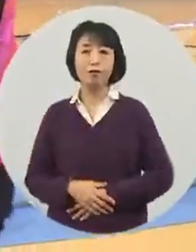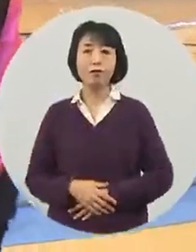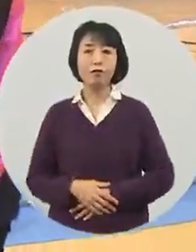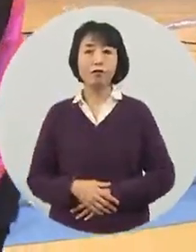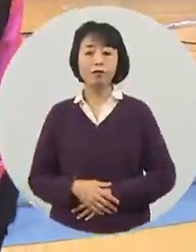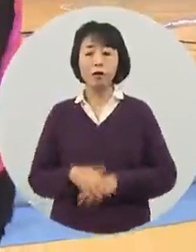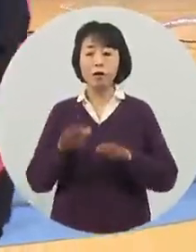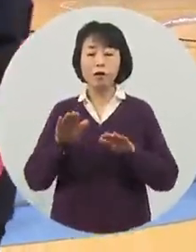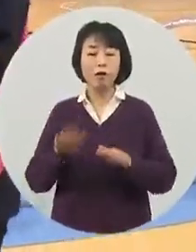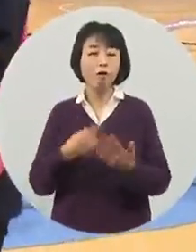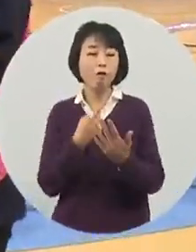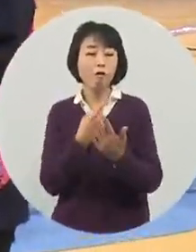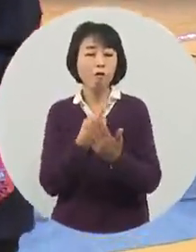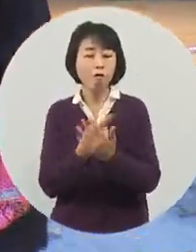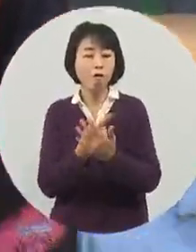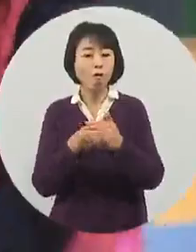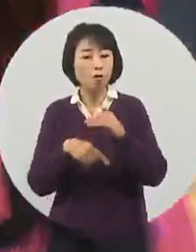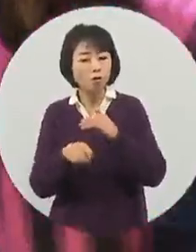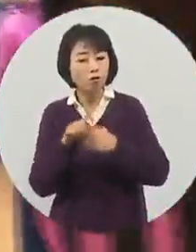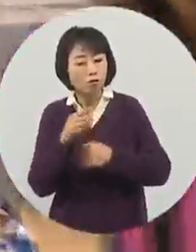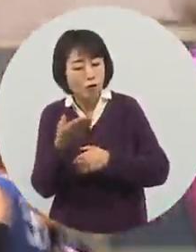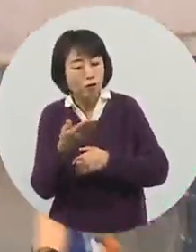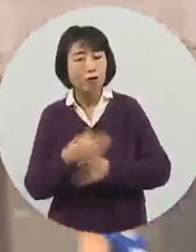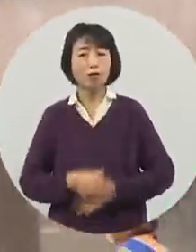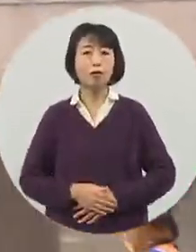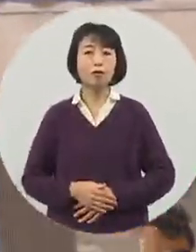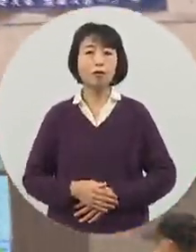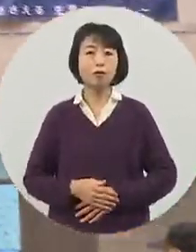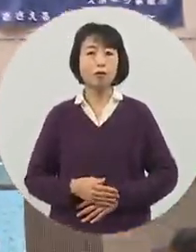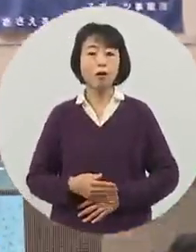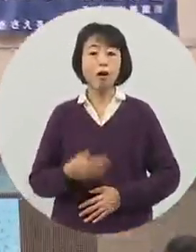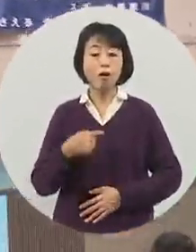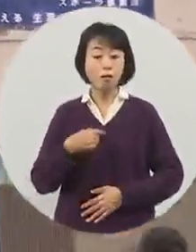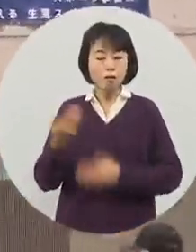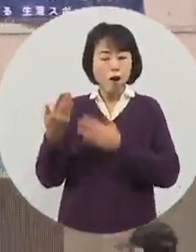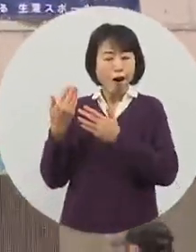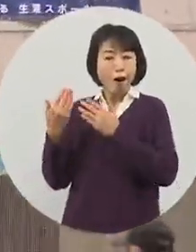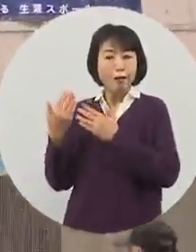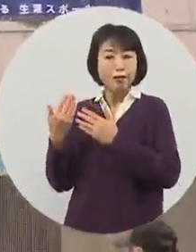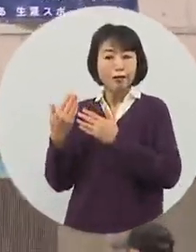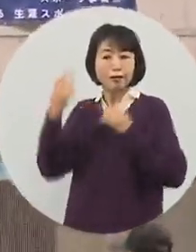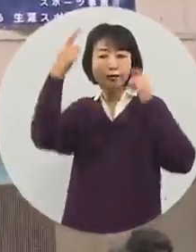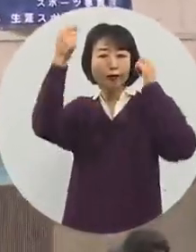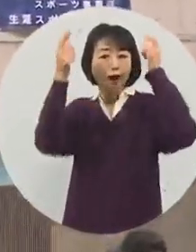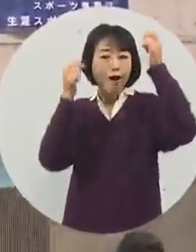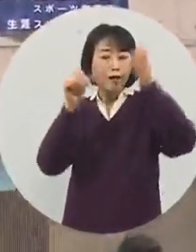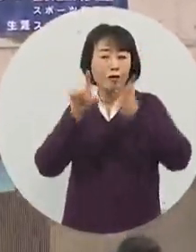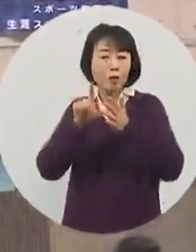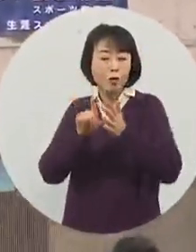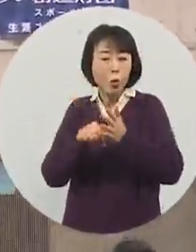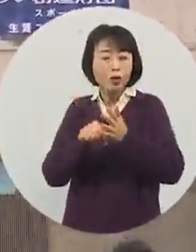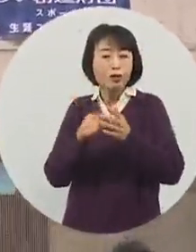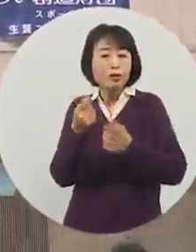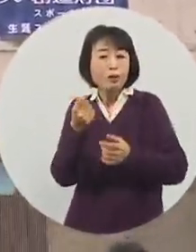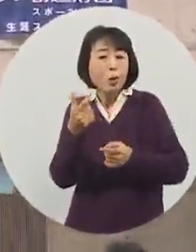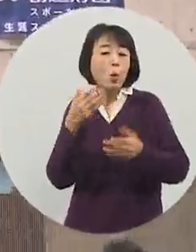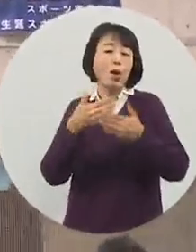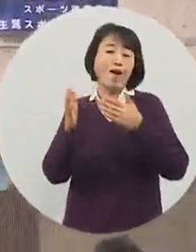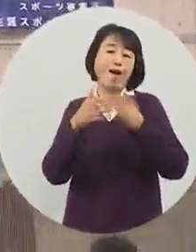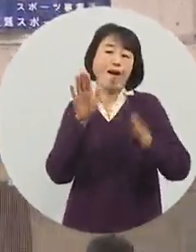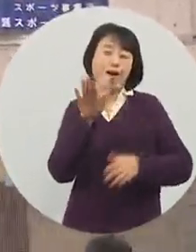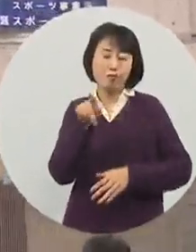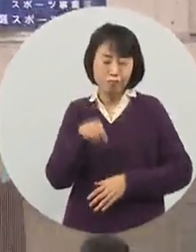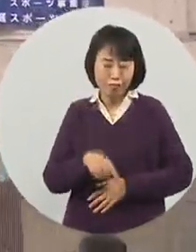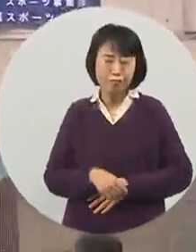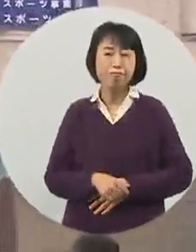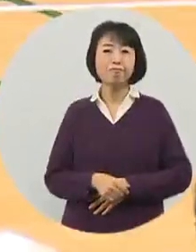回これご参加されてるんですか。 なんかちょっと大学時代にちょっとだけやったことがあって、そう